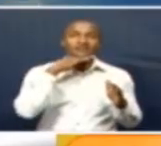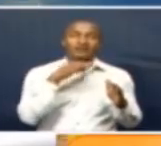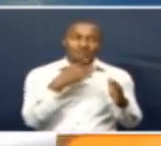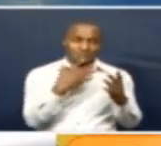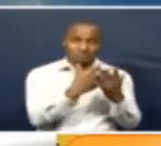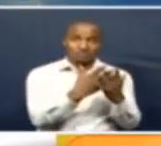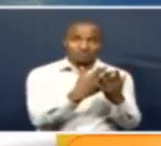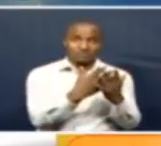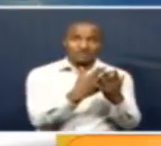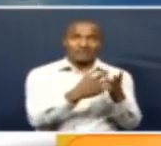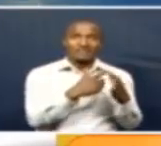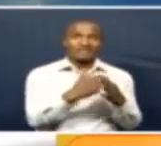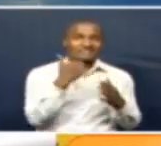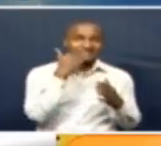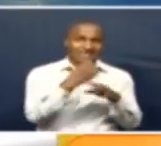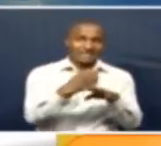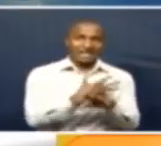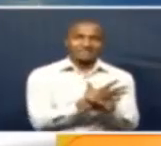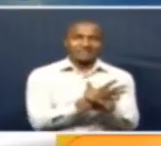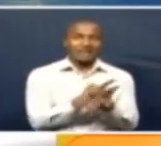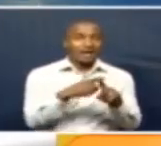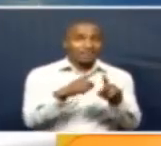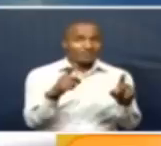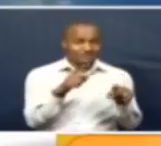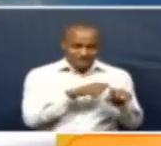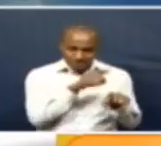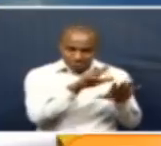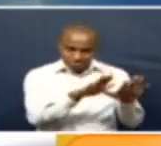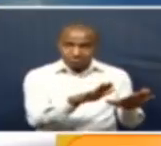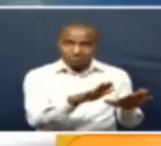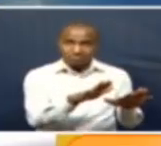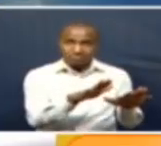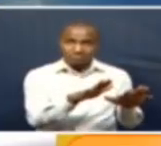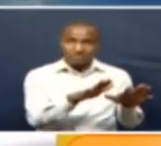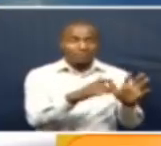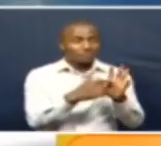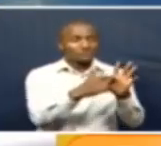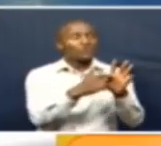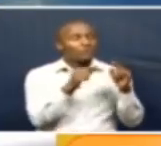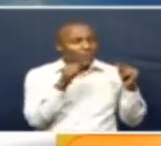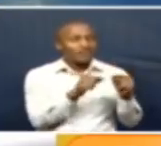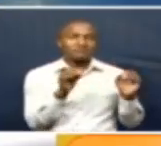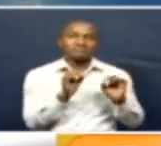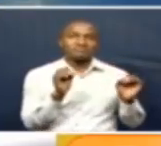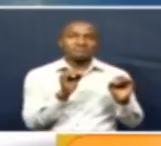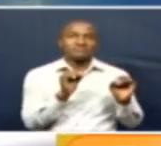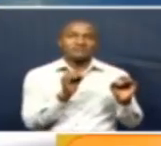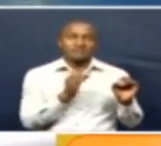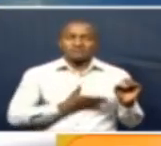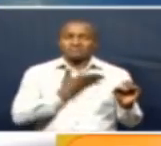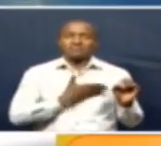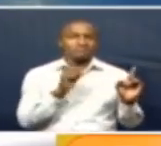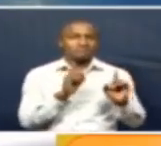na nikagonjeka kanza mahali pale. Lakini nikiwa mahali pale hata nilipotoka sikuwaonyesha uandui ama kukasirika. Ile